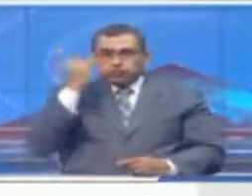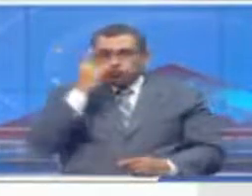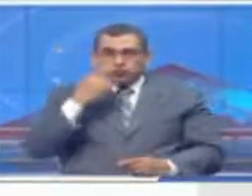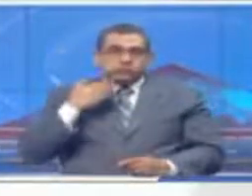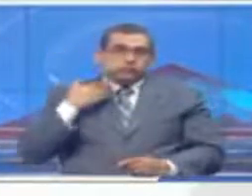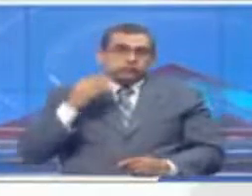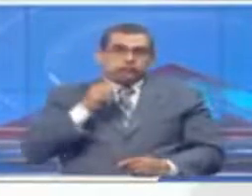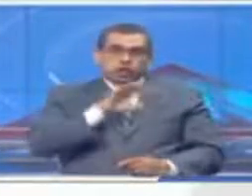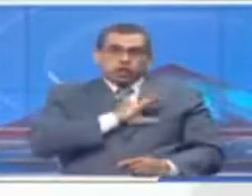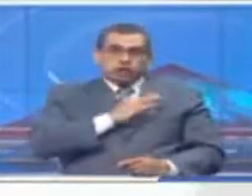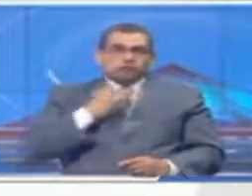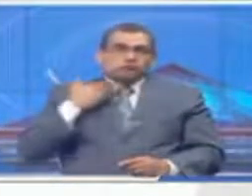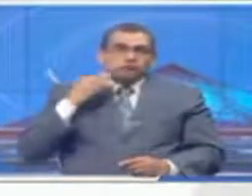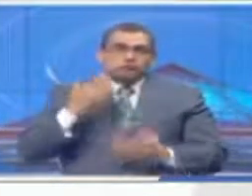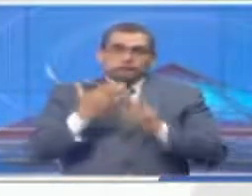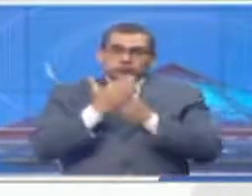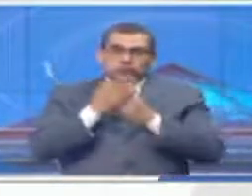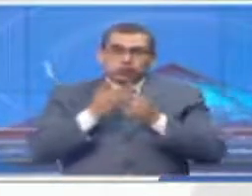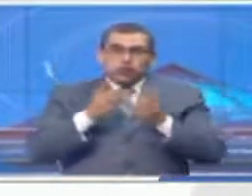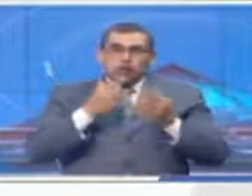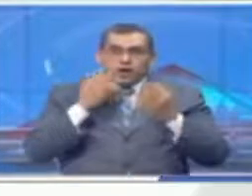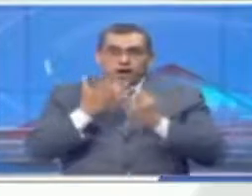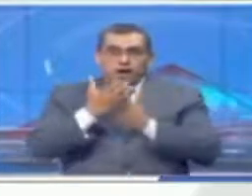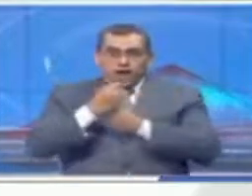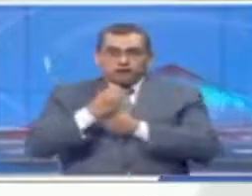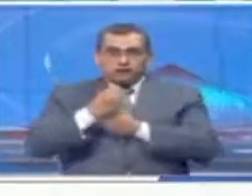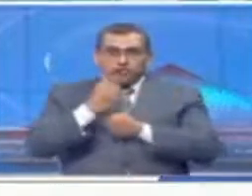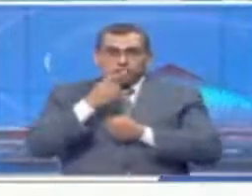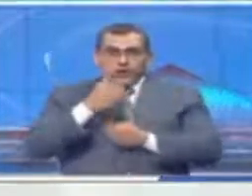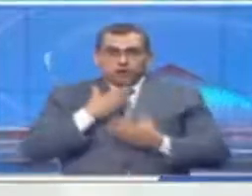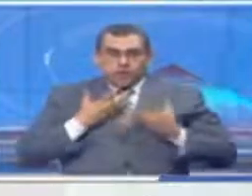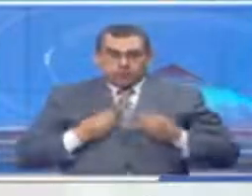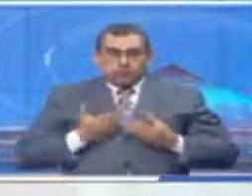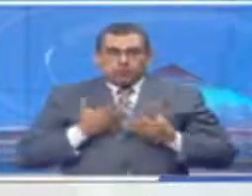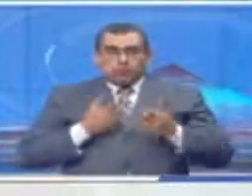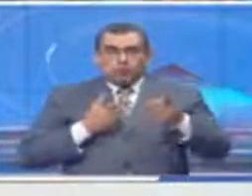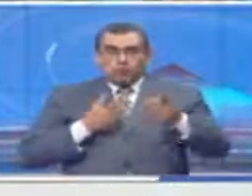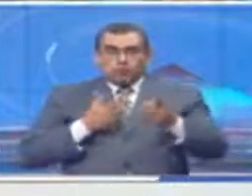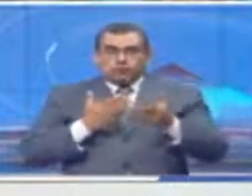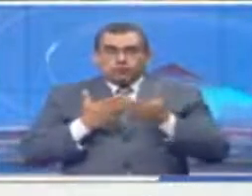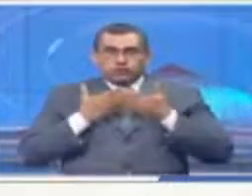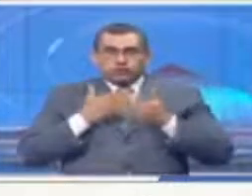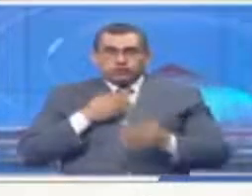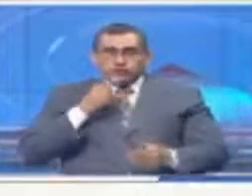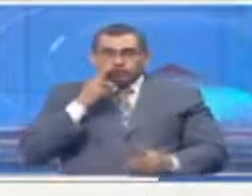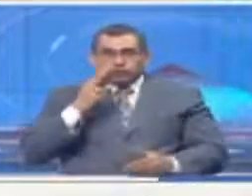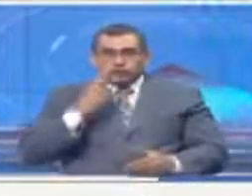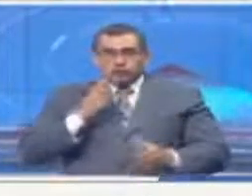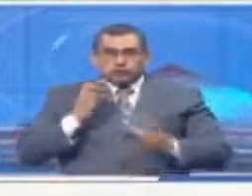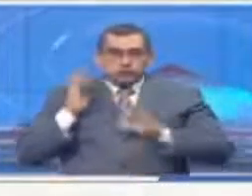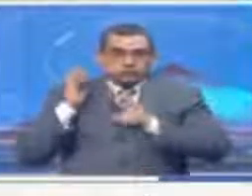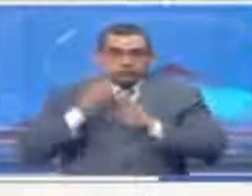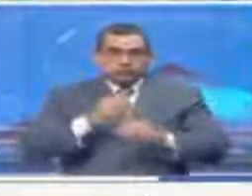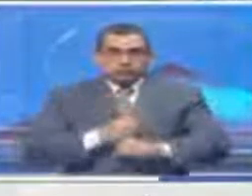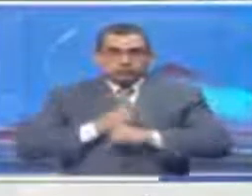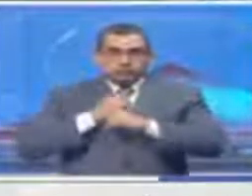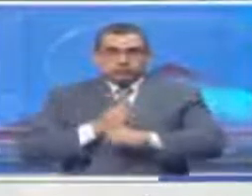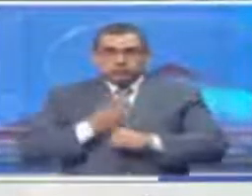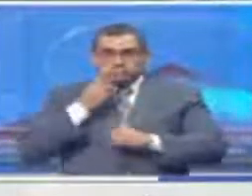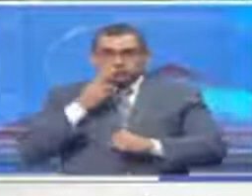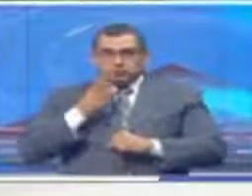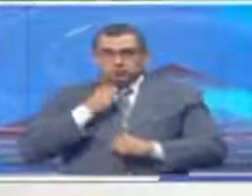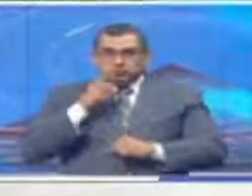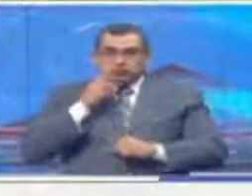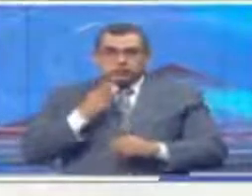عظيمة وجيش عظيم قادر يحمينا ونعيش في امان. تضمنت الزيارة مشاهدة عروض لكتائب الخيالة،